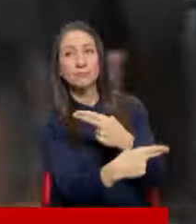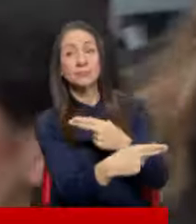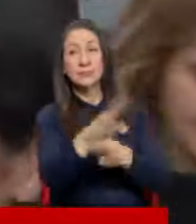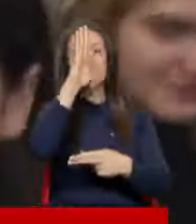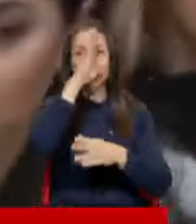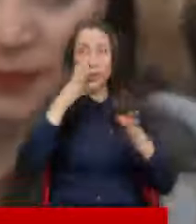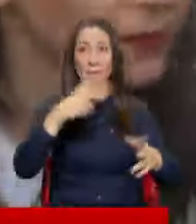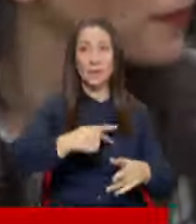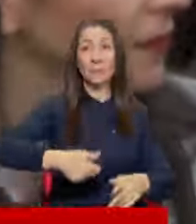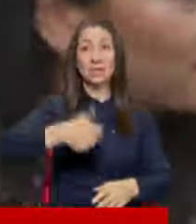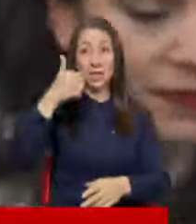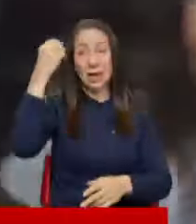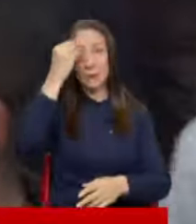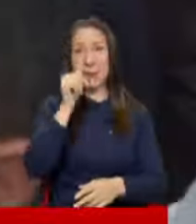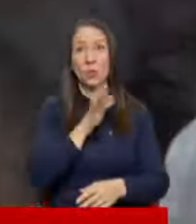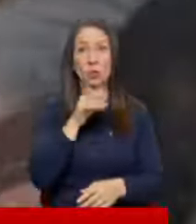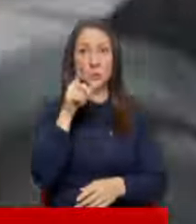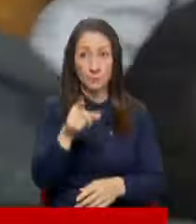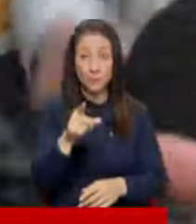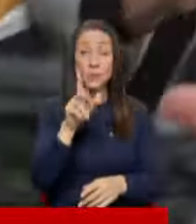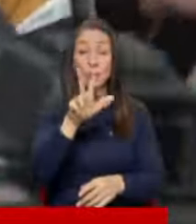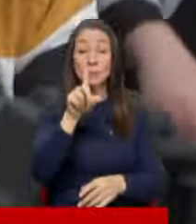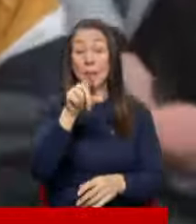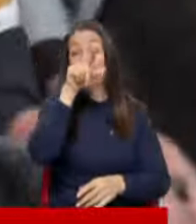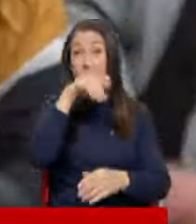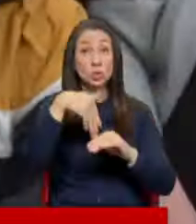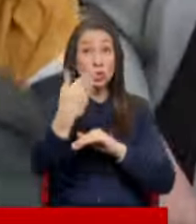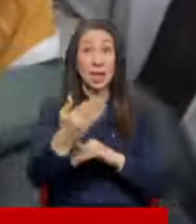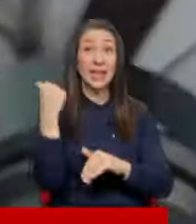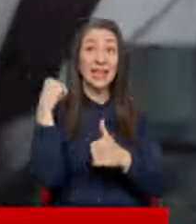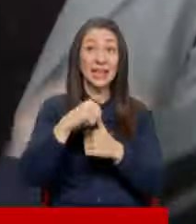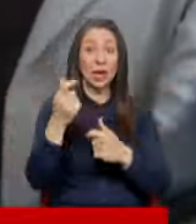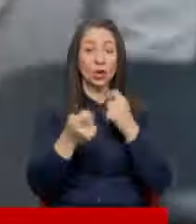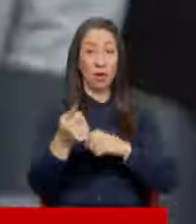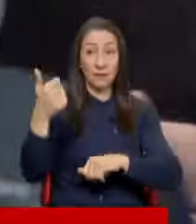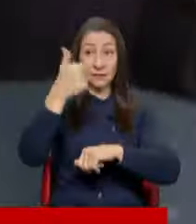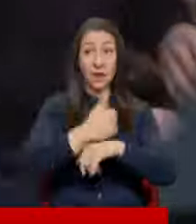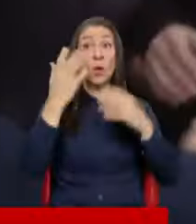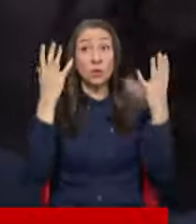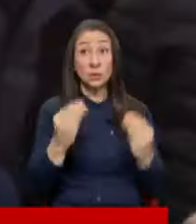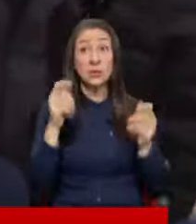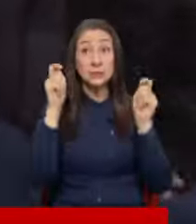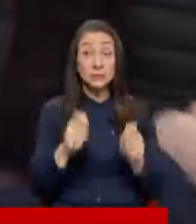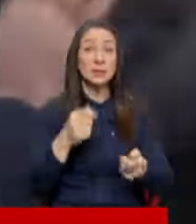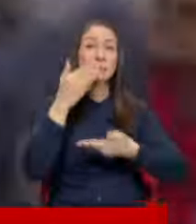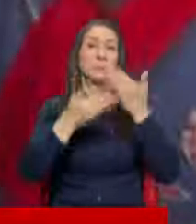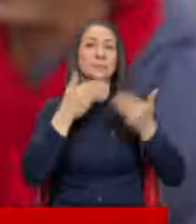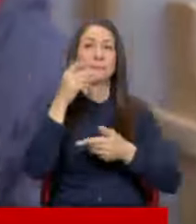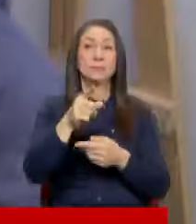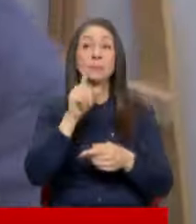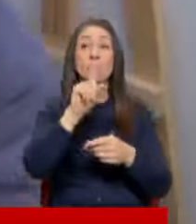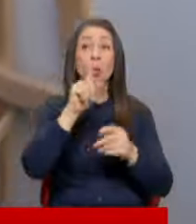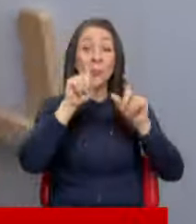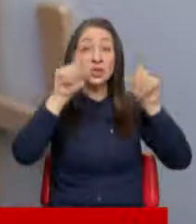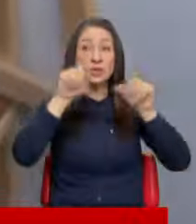İstanbul Büyükşehir Belediye başkanı Ekrem İmamoğlu 31 Mart sonrası yeniden göreve geldiği takdirde yapacaklarını anlattı 10